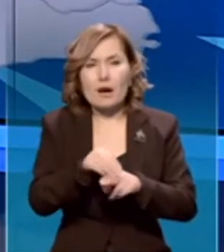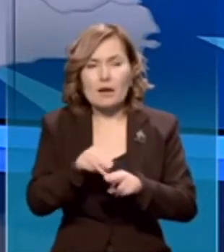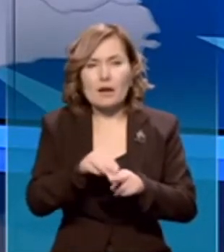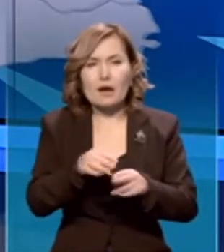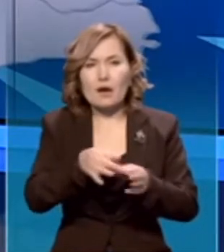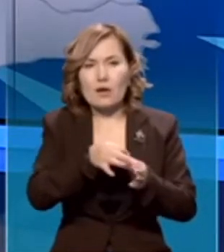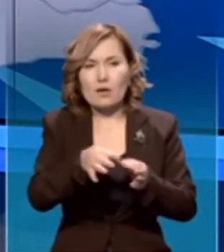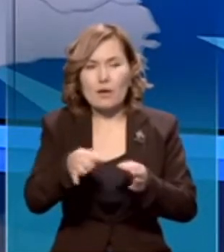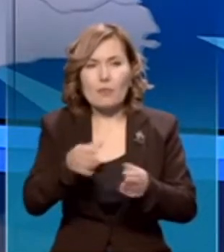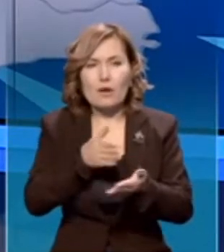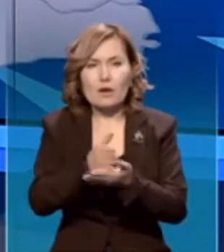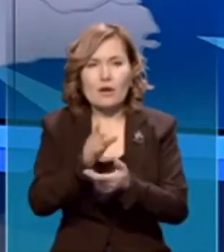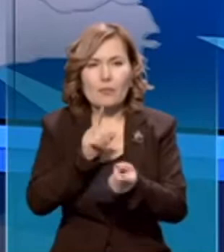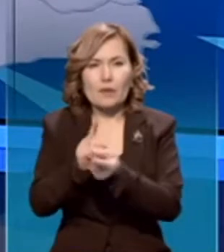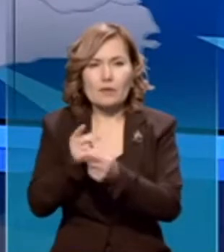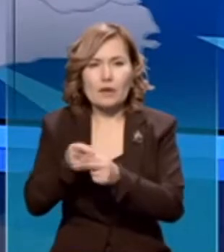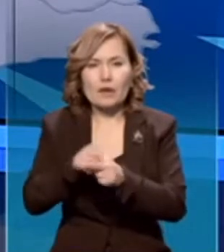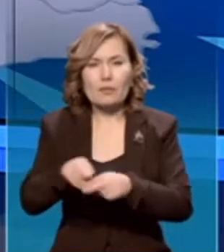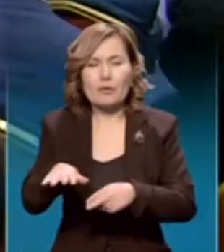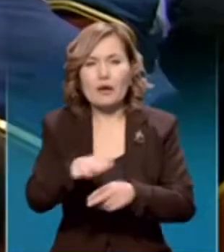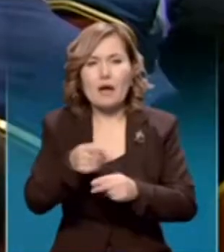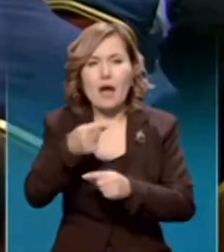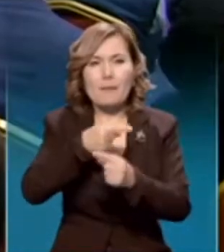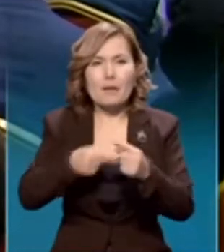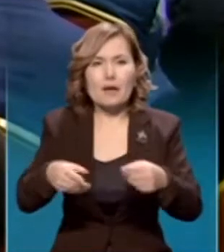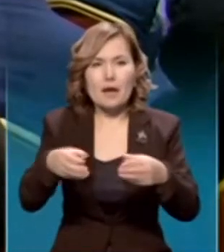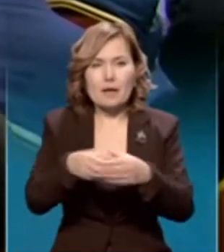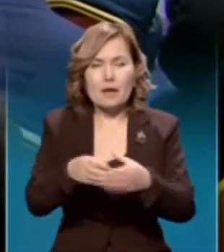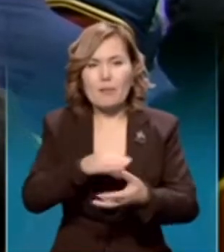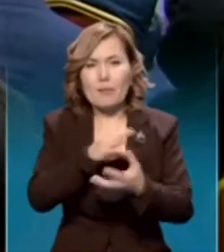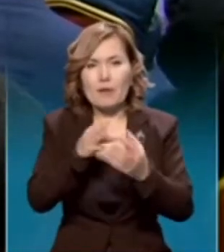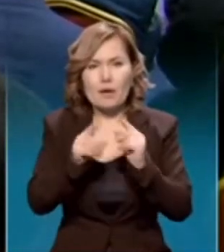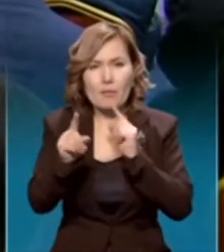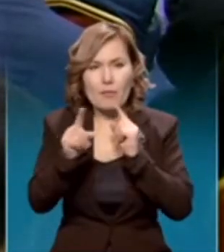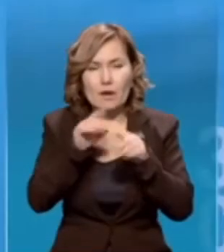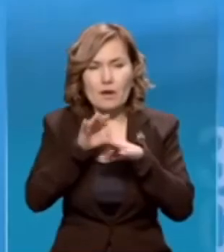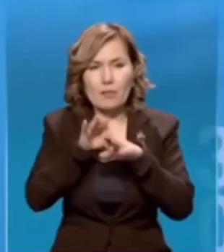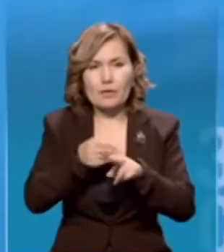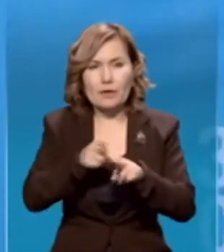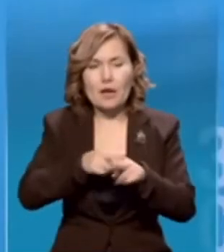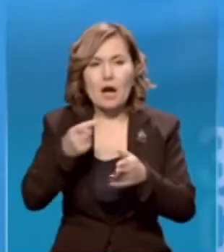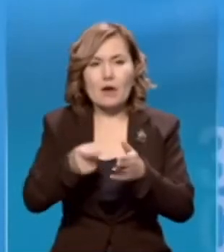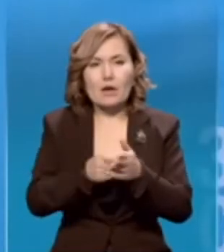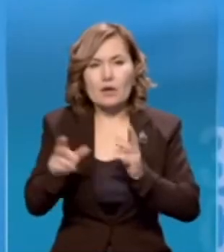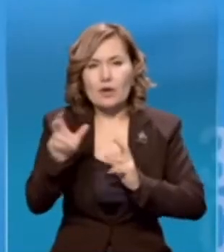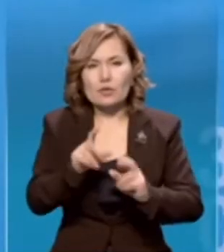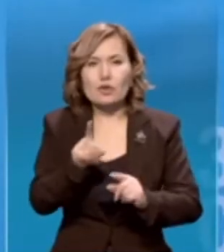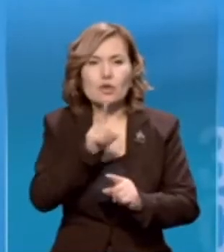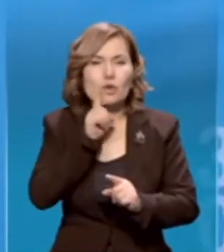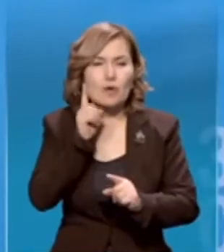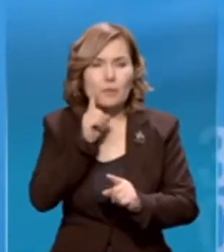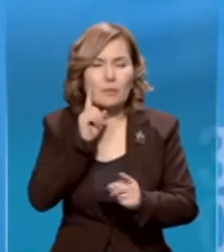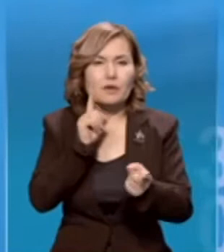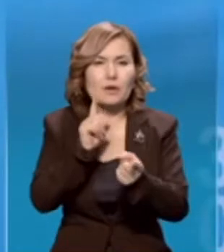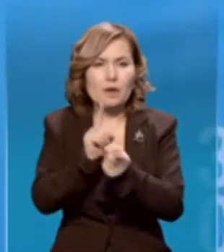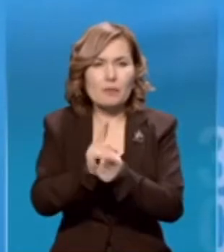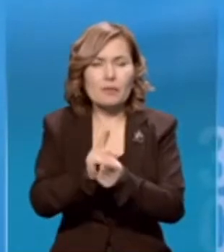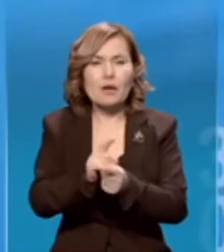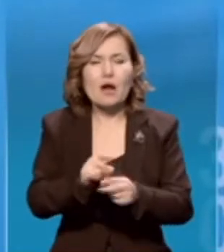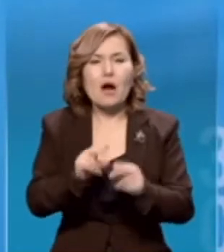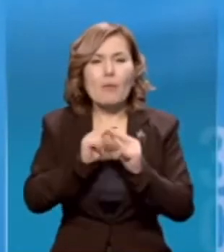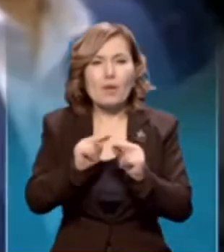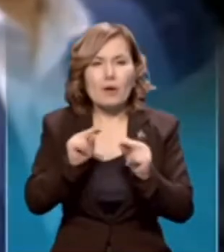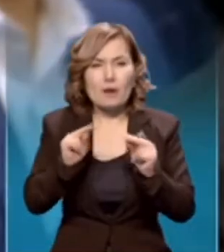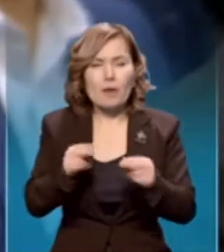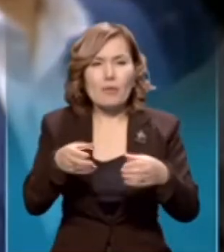келіп, бірқатар кездесу өткізді. Әуелі өңірдің бизнес қауымдастығымен мәжіліс болды. Одан кейін Қарағанды университетінің студенттері және оқытушы